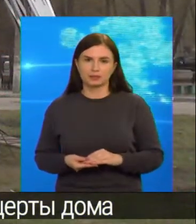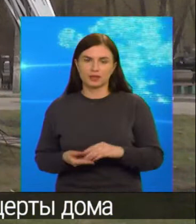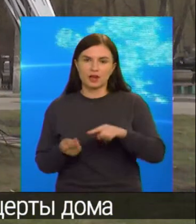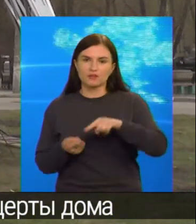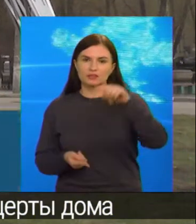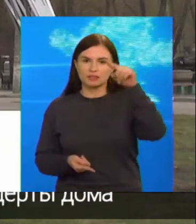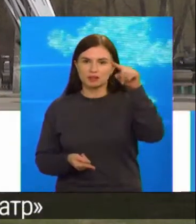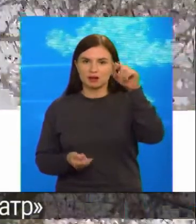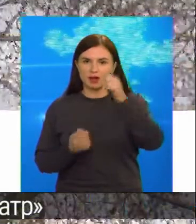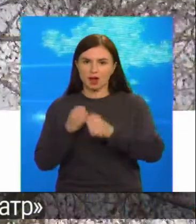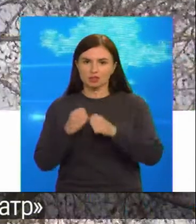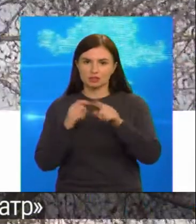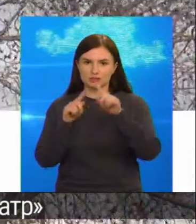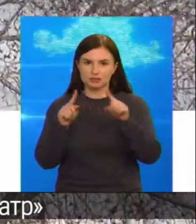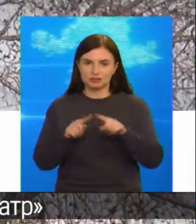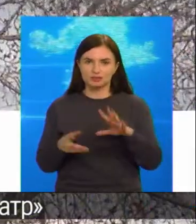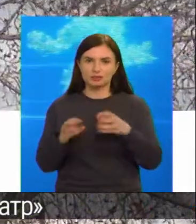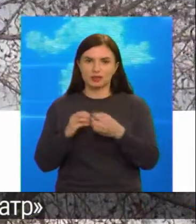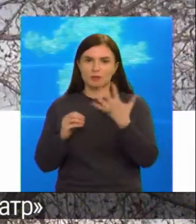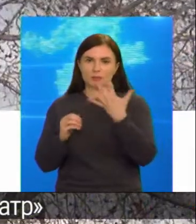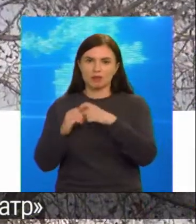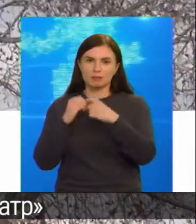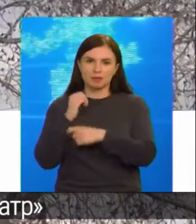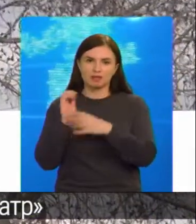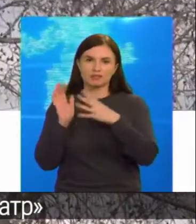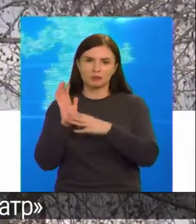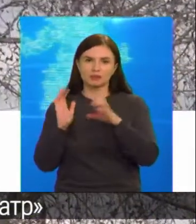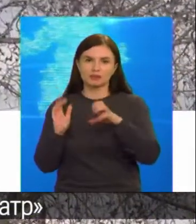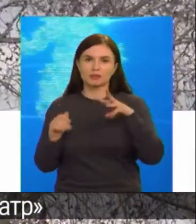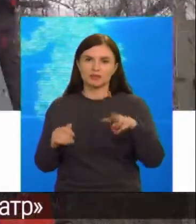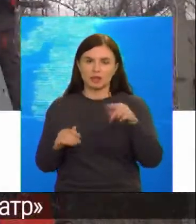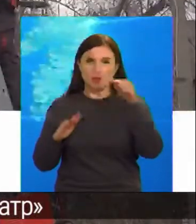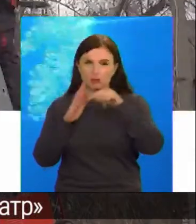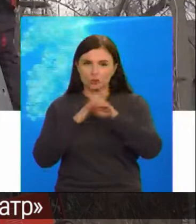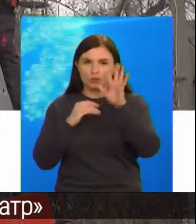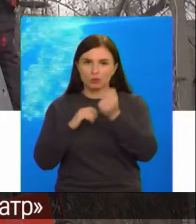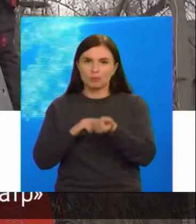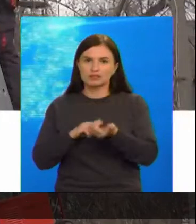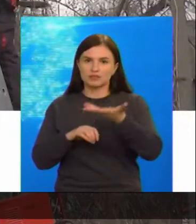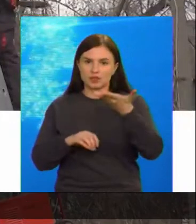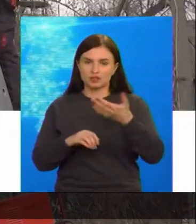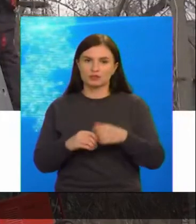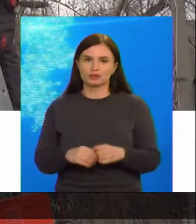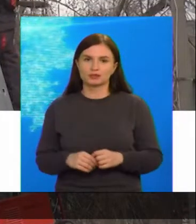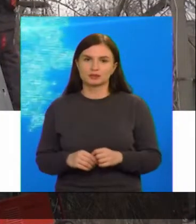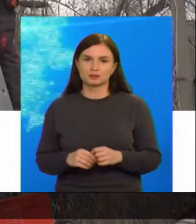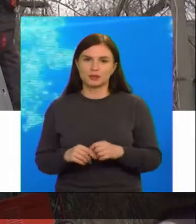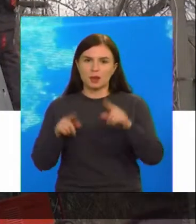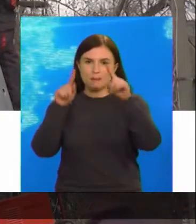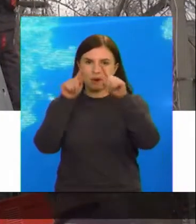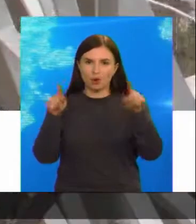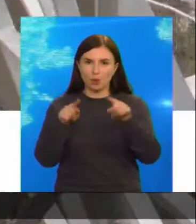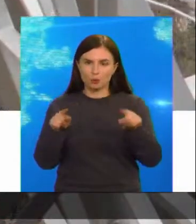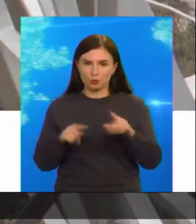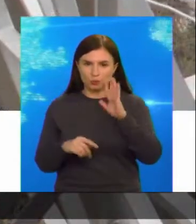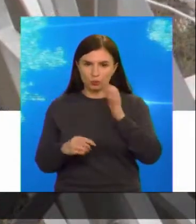звезды 5 метров 90 сантиметров. И изнутри она будет подсвечиваться. По контуру будет